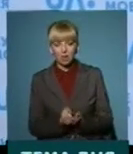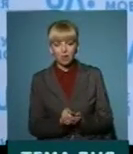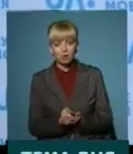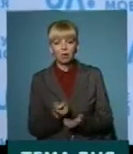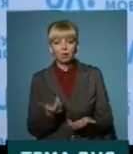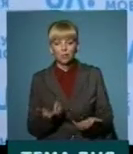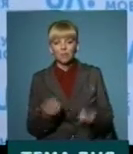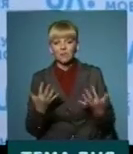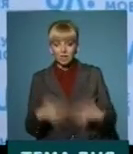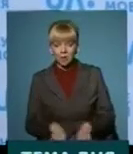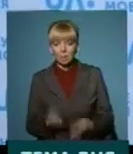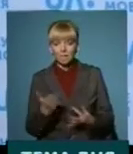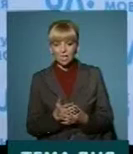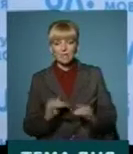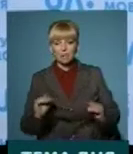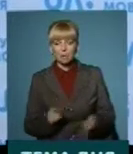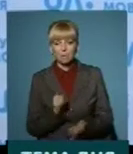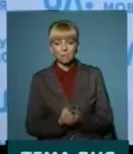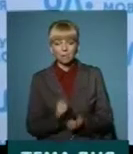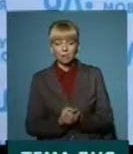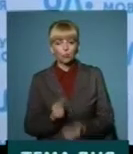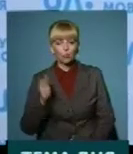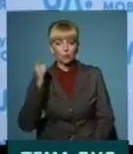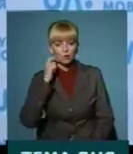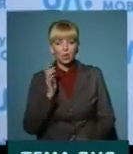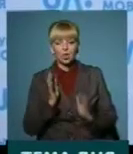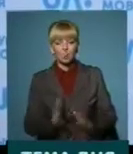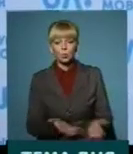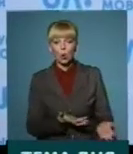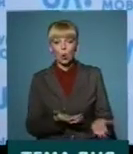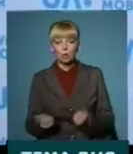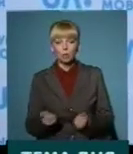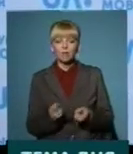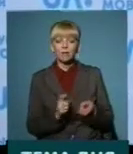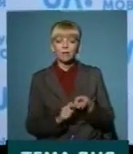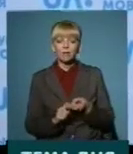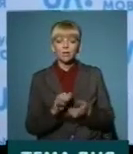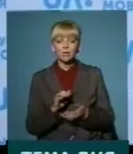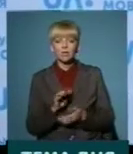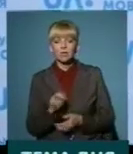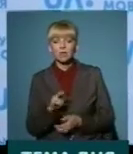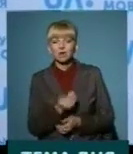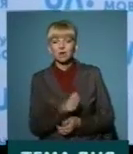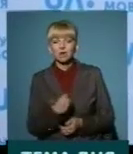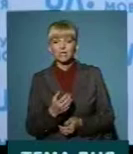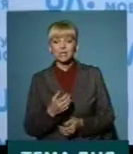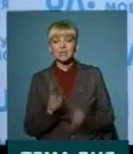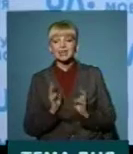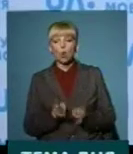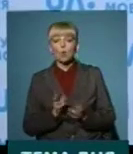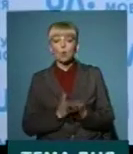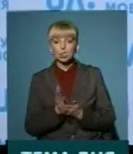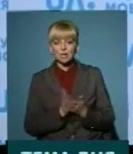отже і втрачають пільгу зменшення пенсійного віку. І будуть отримувати, в залежності від їхнього страхового